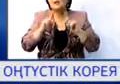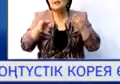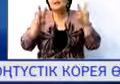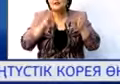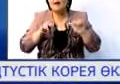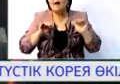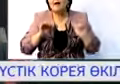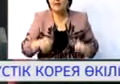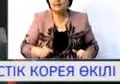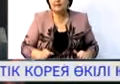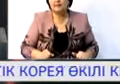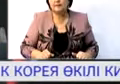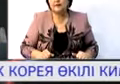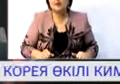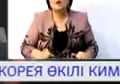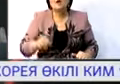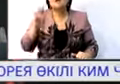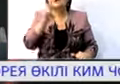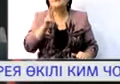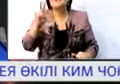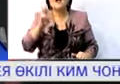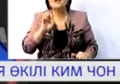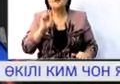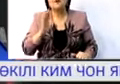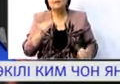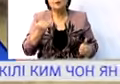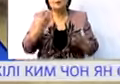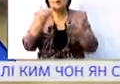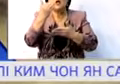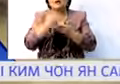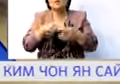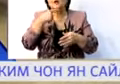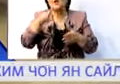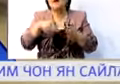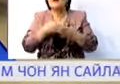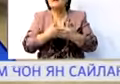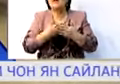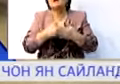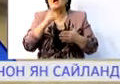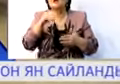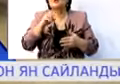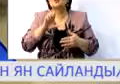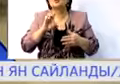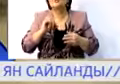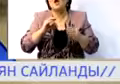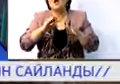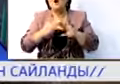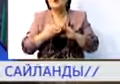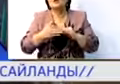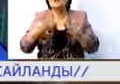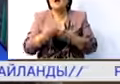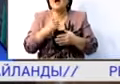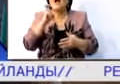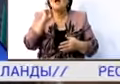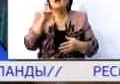қаралды. Нұрлыбек Нәлібаев күн тәртібіндегі мәселелерге тоқталмас бұрын қала активіне Қаралтөбе ауылдық округінің жаңа әкімін таныстырды.